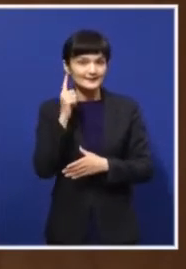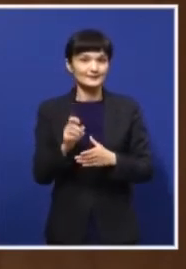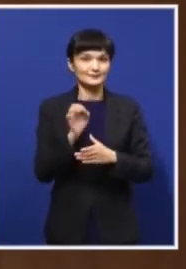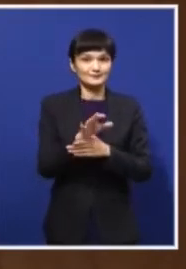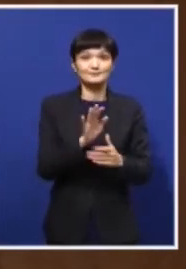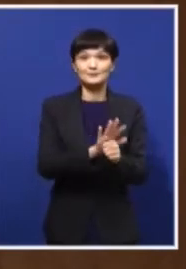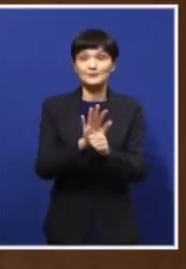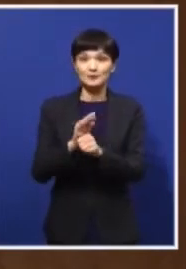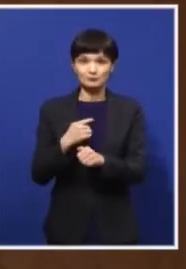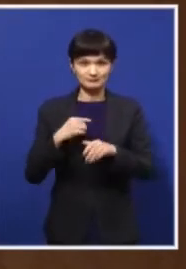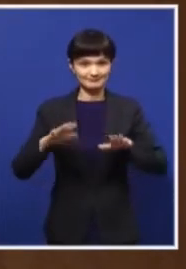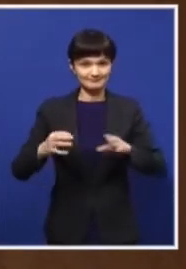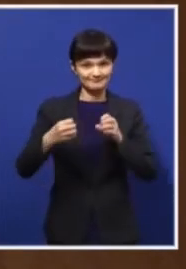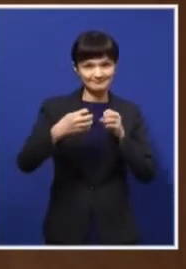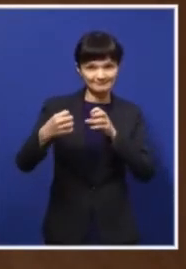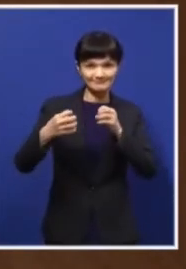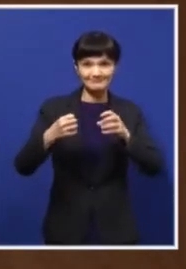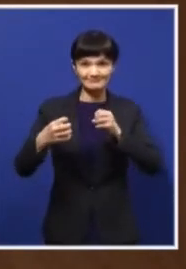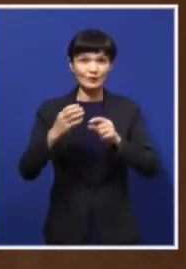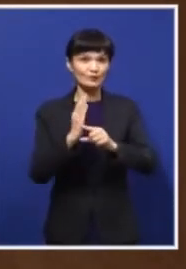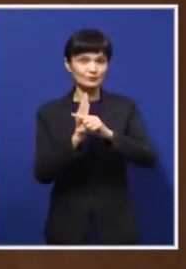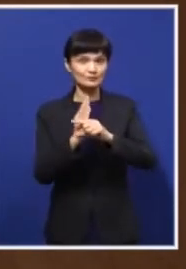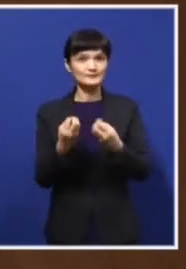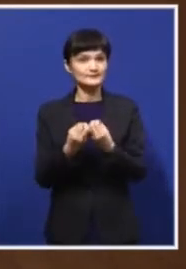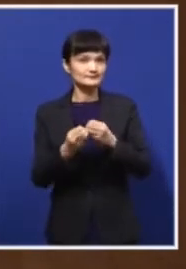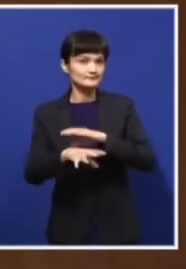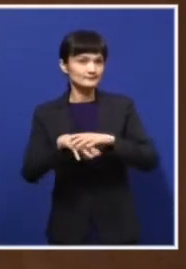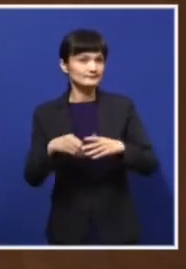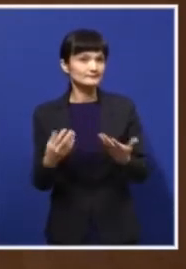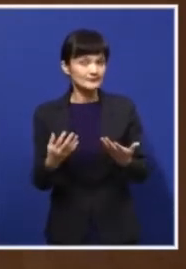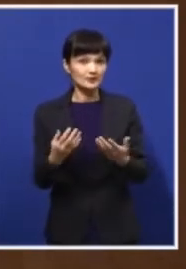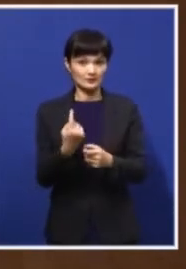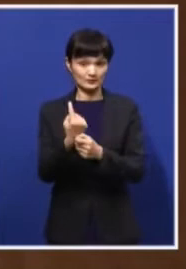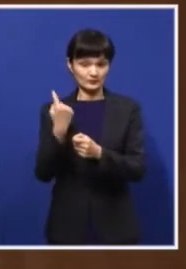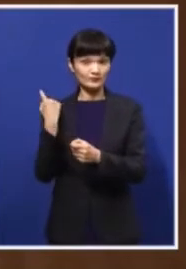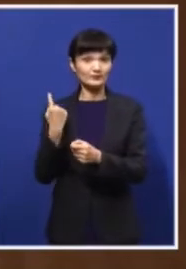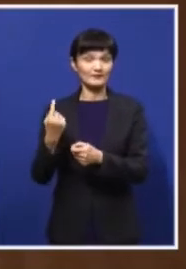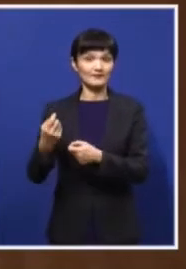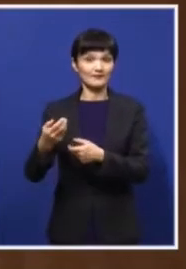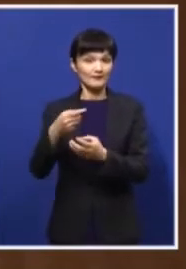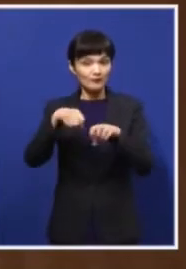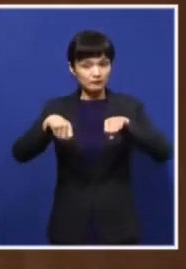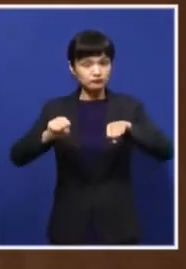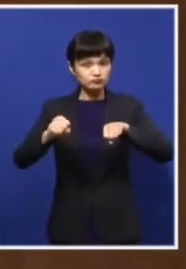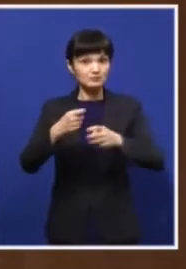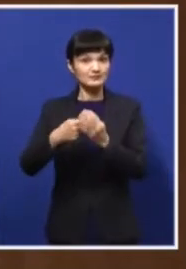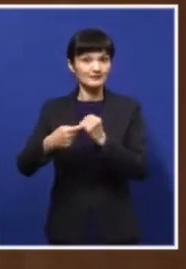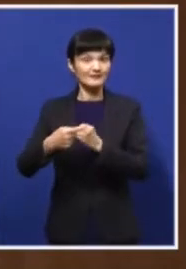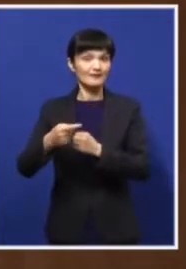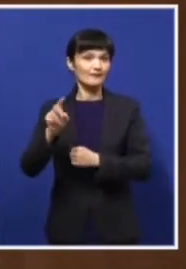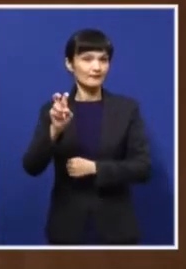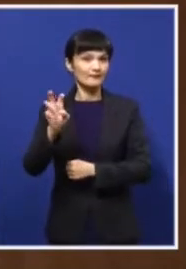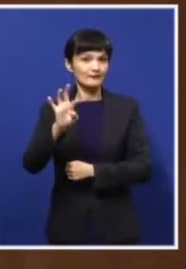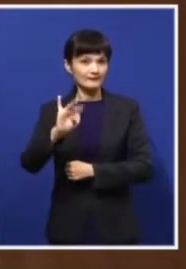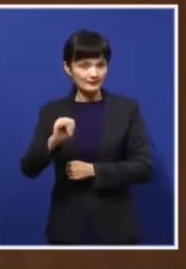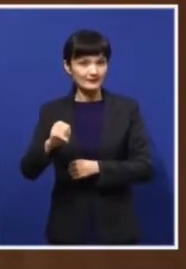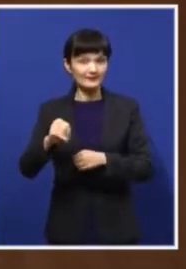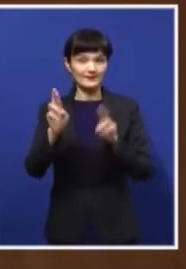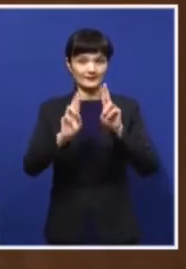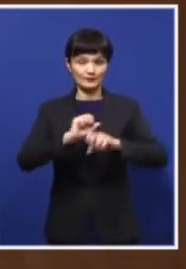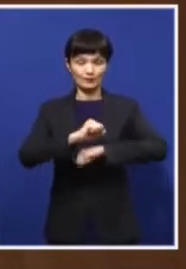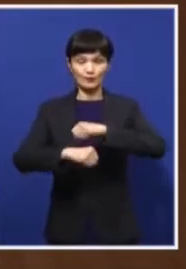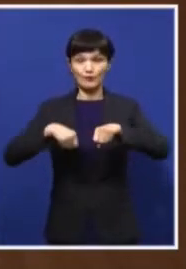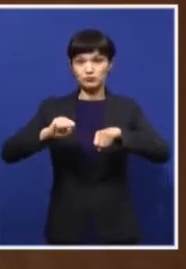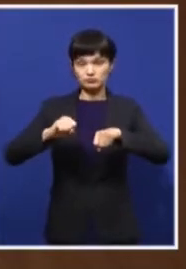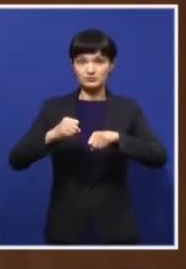还在跟他们谈说应该要怎么样子抽，因为在去年 GoGo 了提供20几台的这个电动摩托车来让我们来